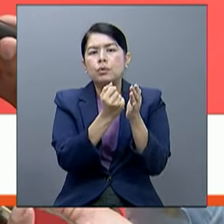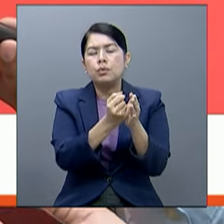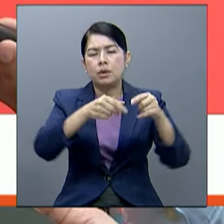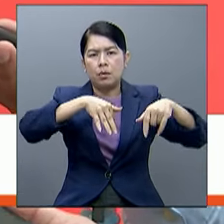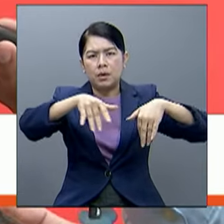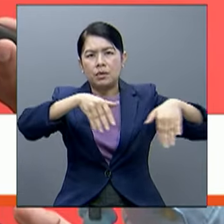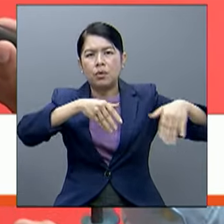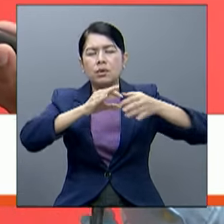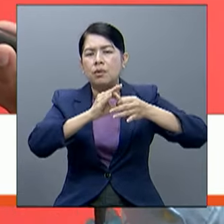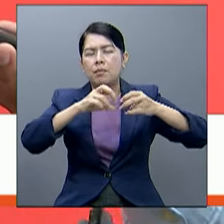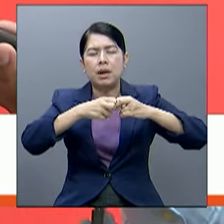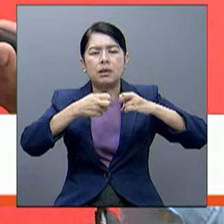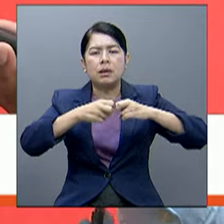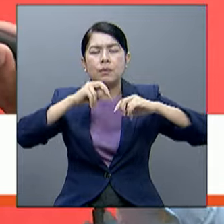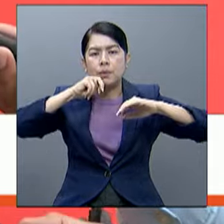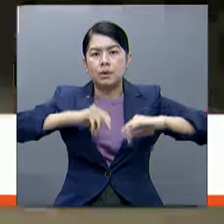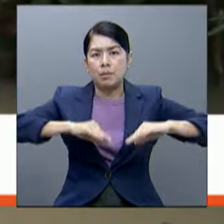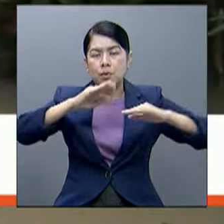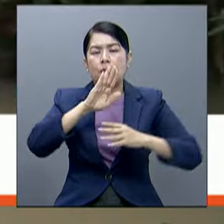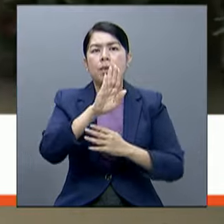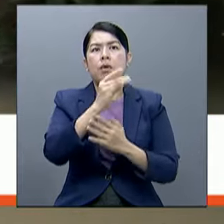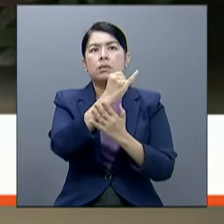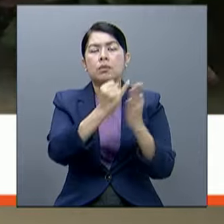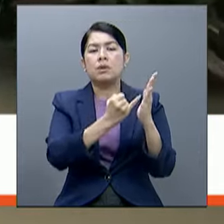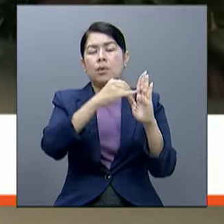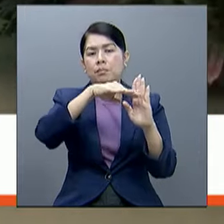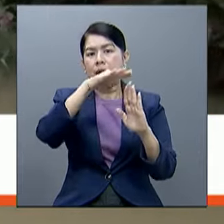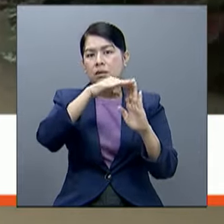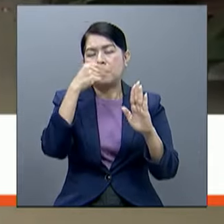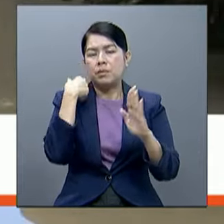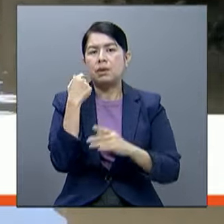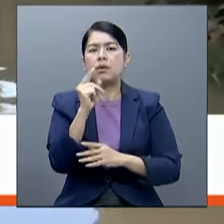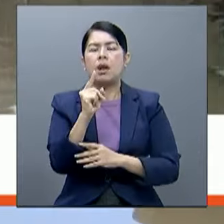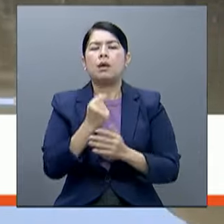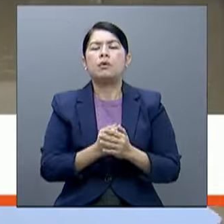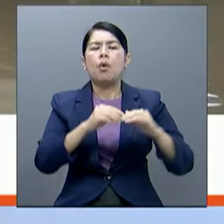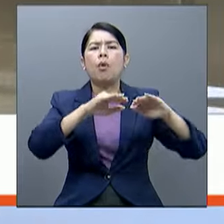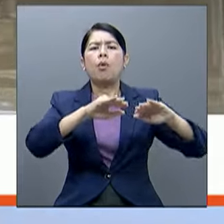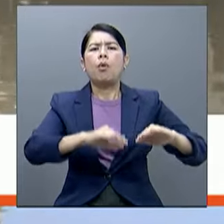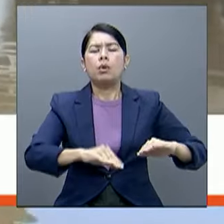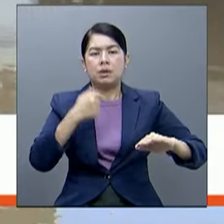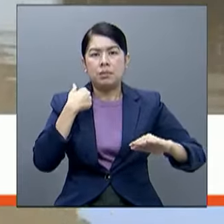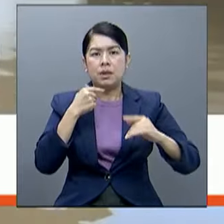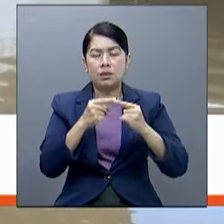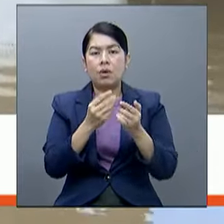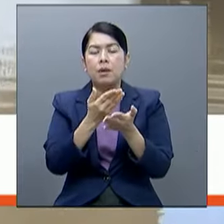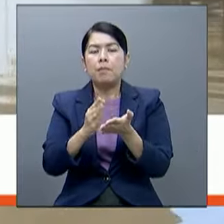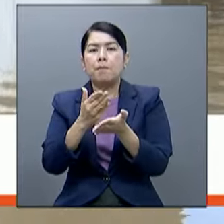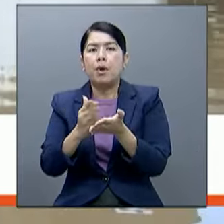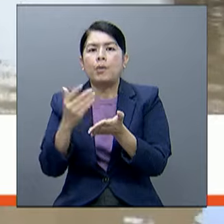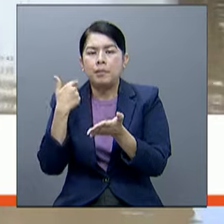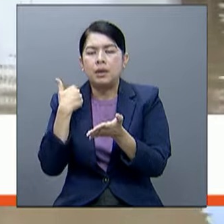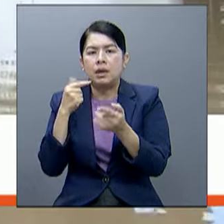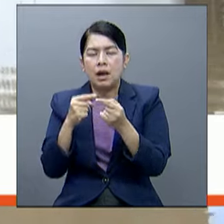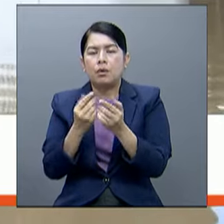หลากในพื้นที่ภาคเหนือ 7มาตรการโดยจะเป็นการลดค่างวดลงครึ่งหนึ่งพร้อมกับลดดอกเบี้ย